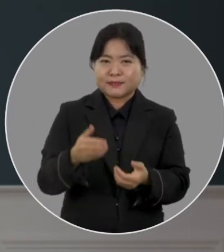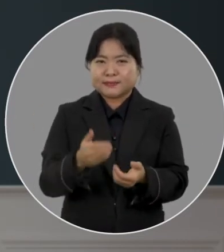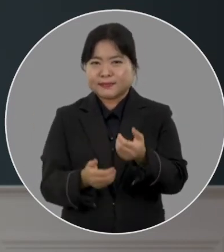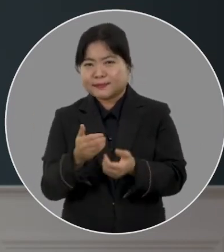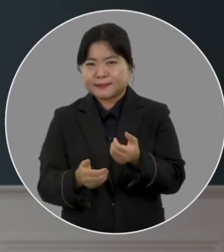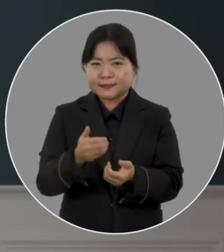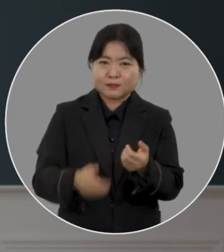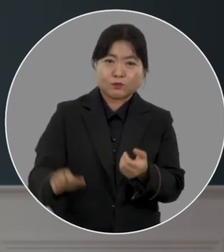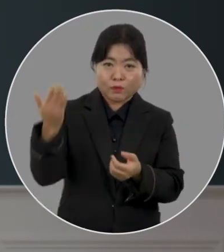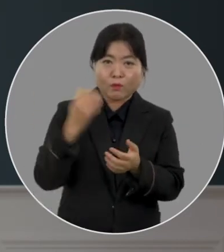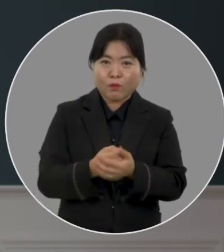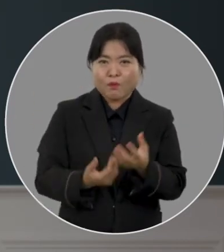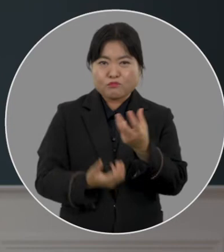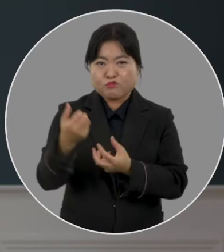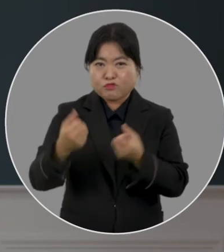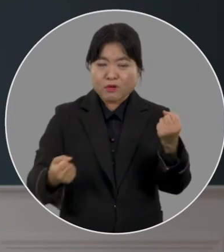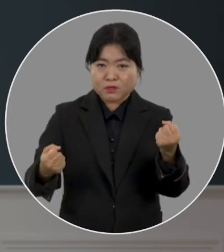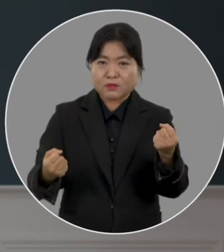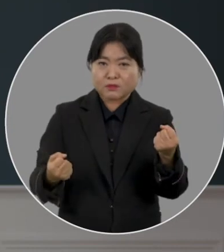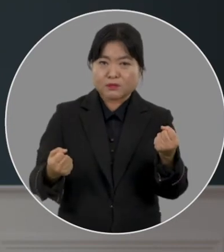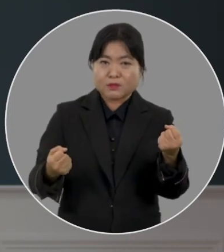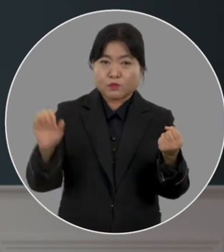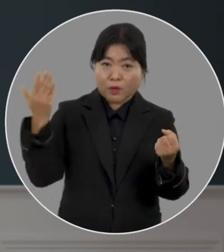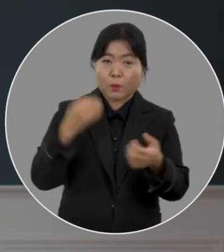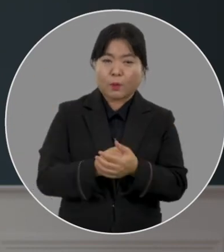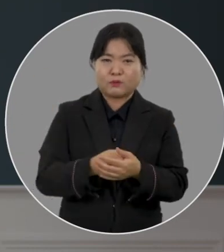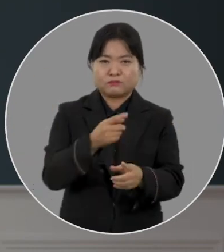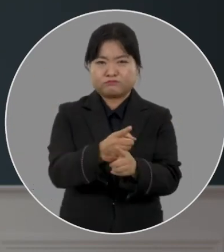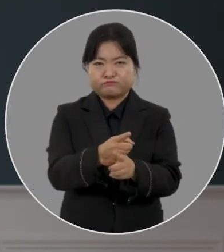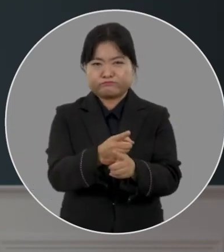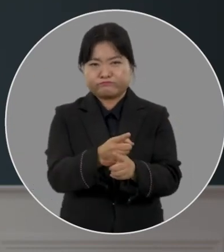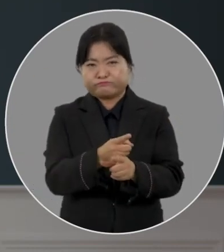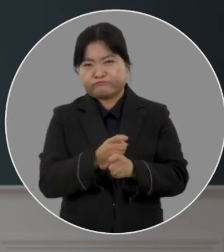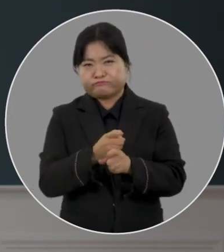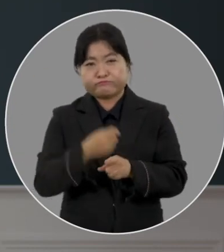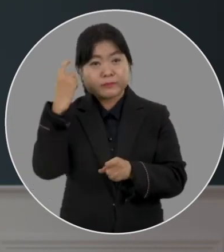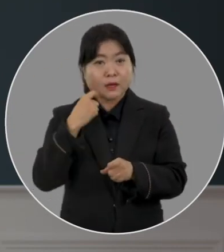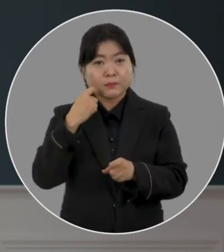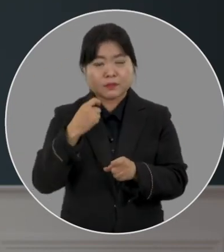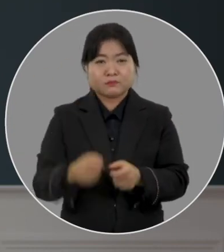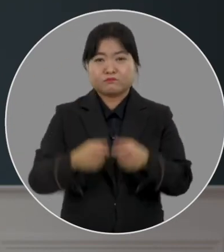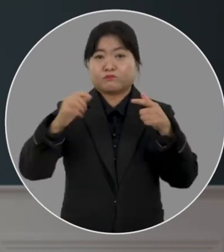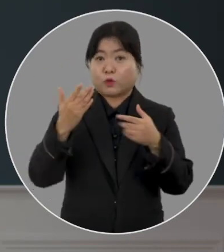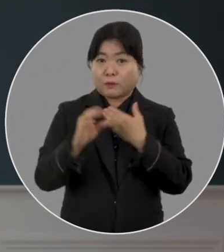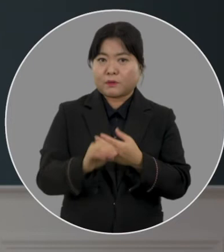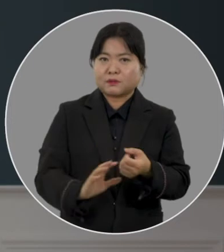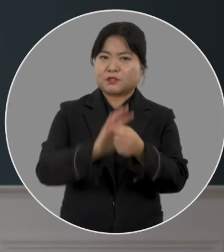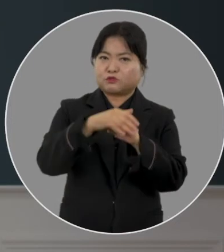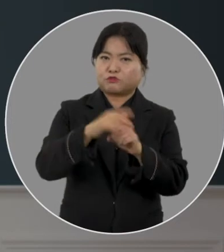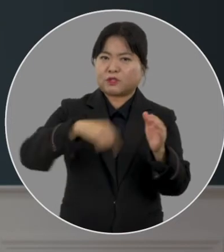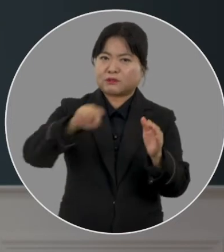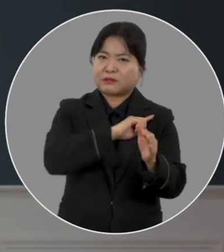우리가 이간시되고 분열이 조장되고 어떤 적의감이 고취된다면 지구상에서 가장